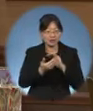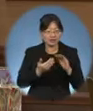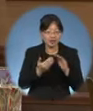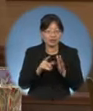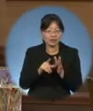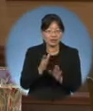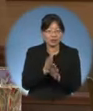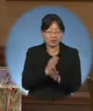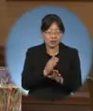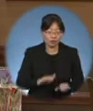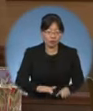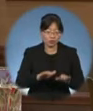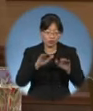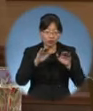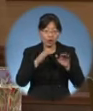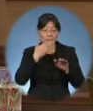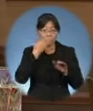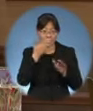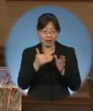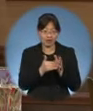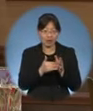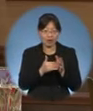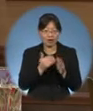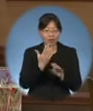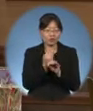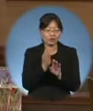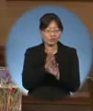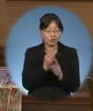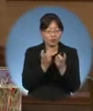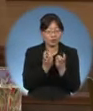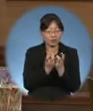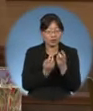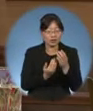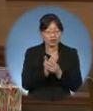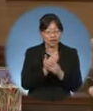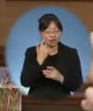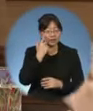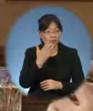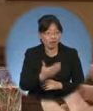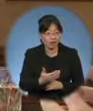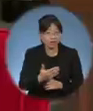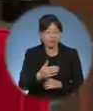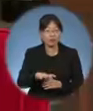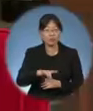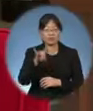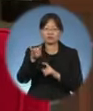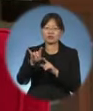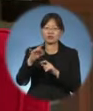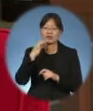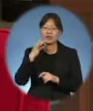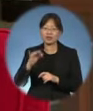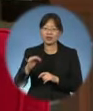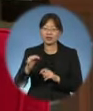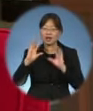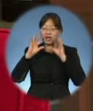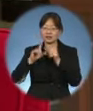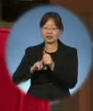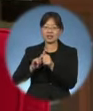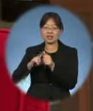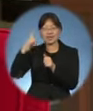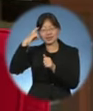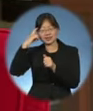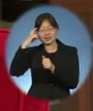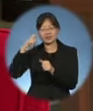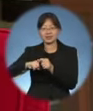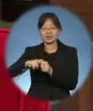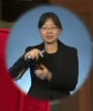이때부터 서서히 커서 이렇게 되는 거잖아요. 맞습니다. 언제부터 어떻게 그게 생기는 거예요? 어떻게? 일단은 물론 그 아이가 어떤